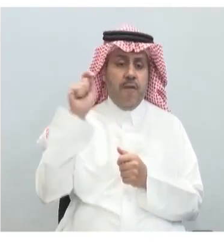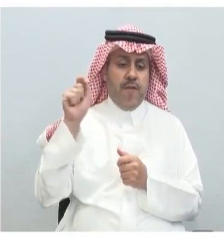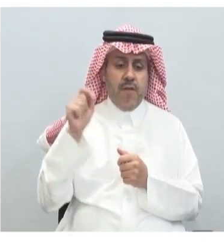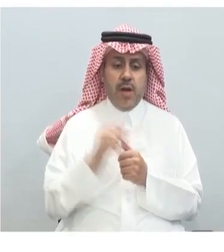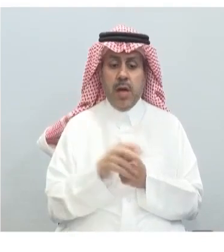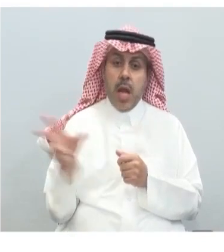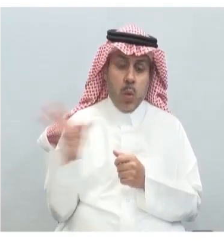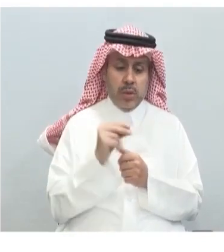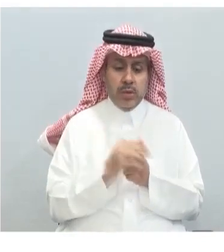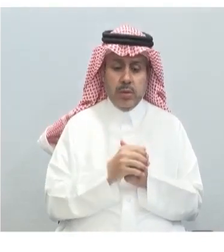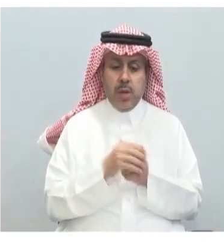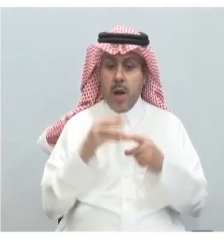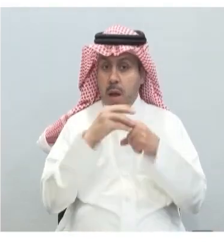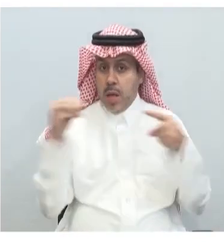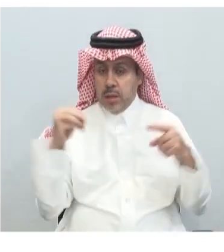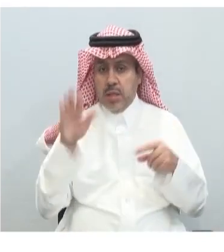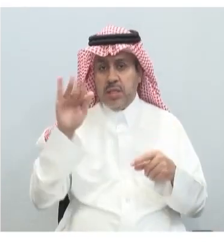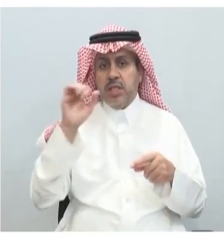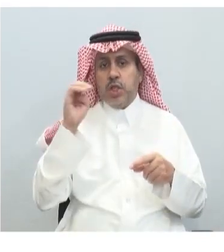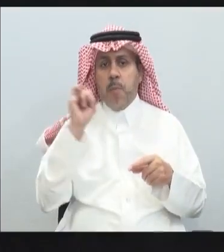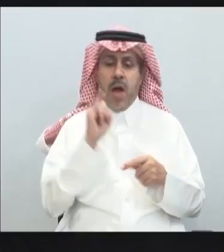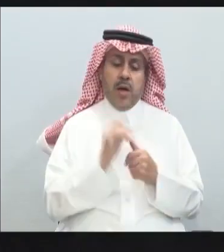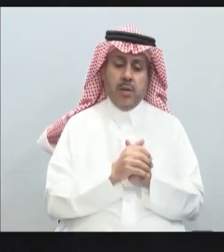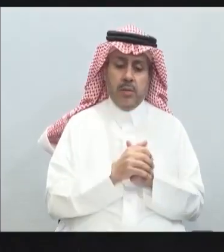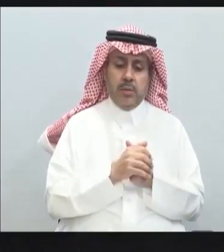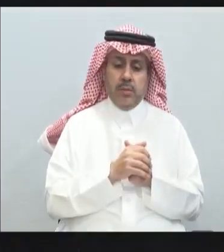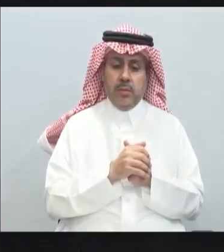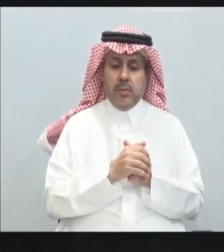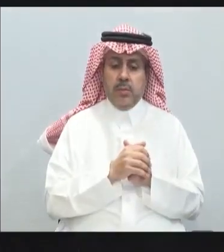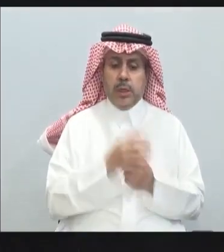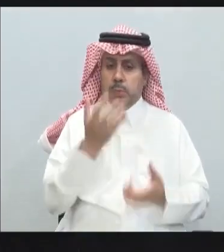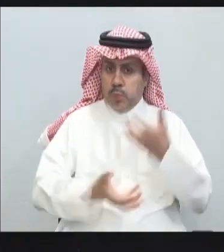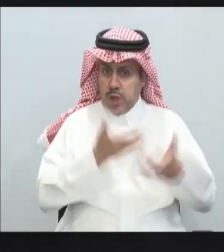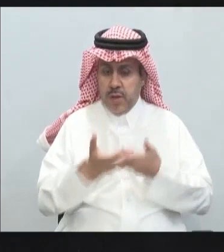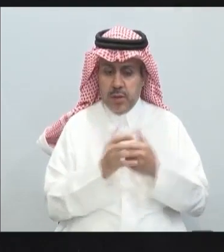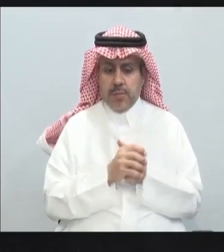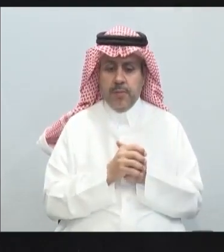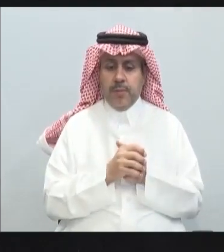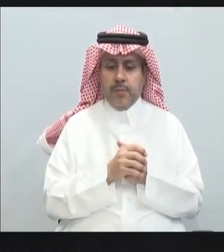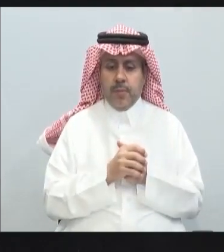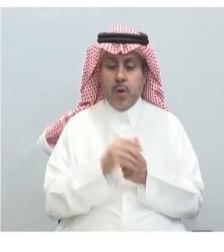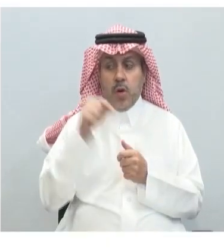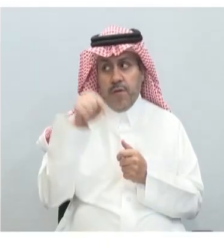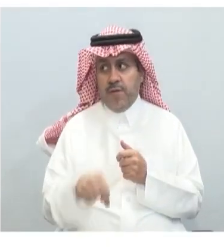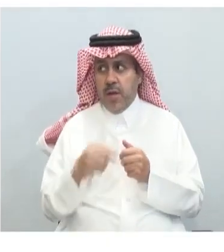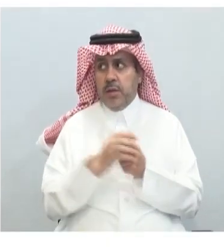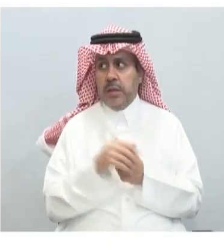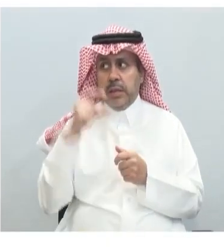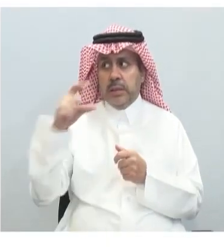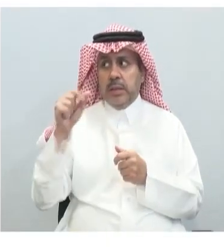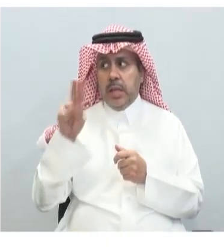للنواتج ناقص سيجما دلتا اتش نوت للمتفاعلات اذا هنا دلتا